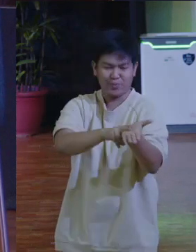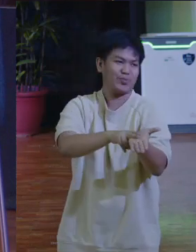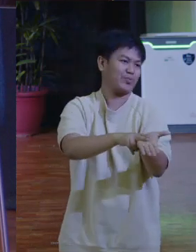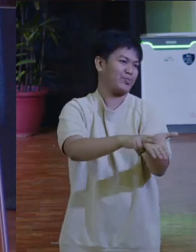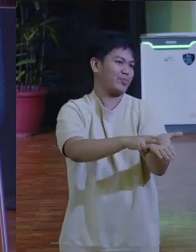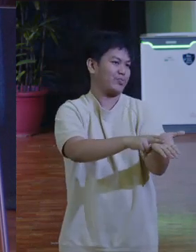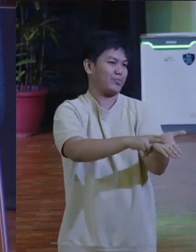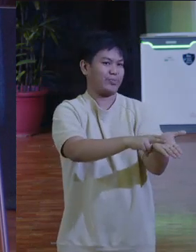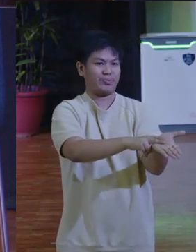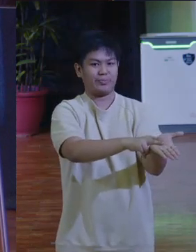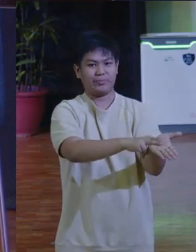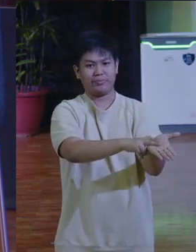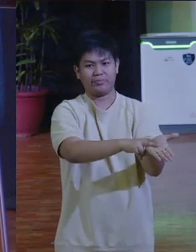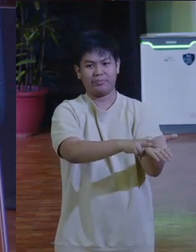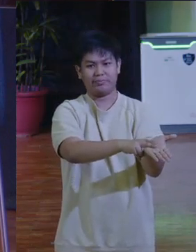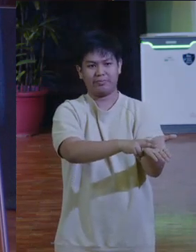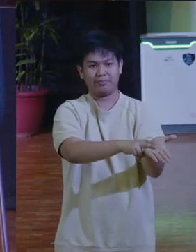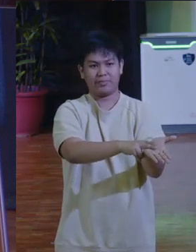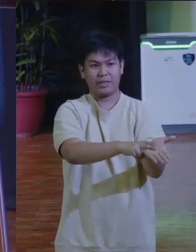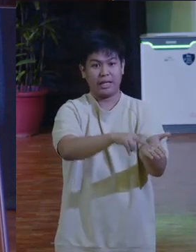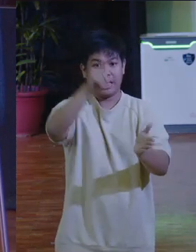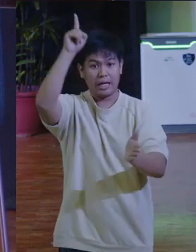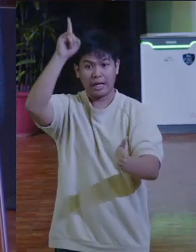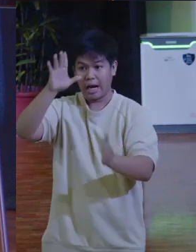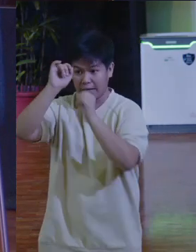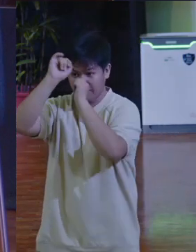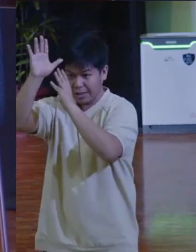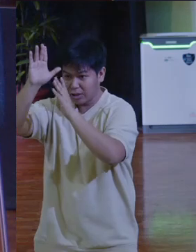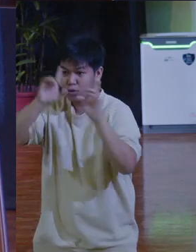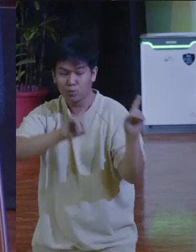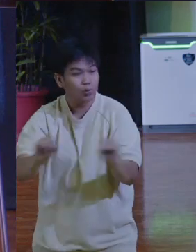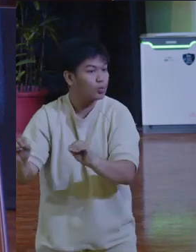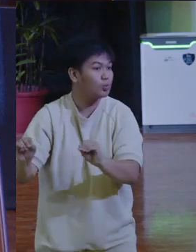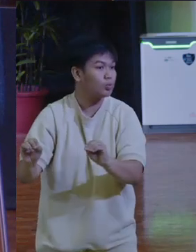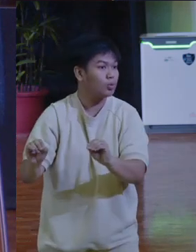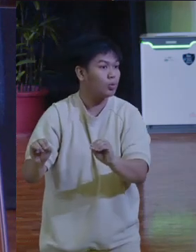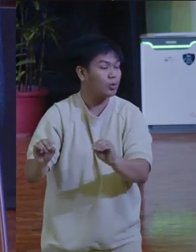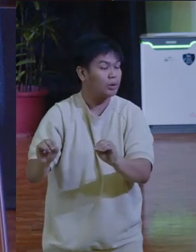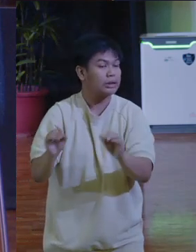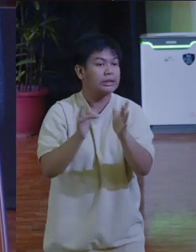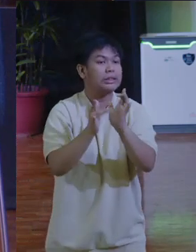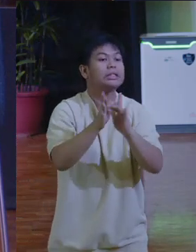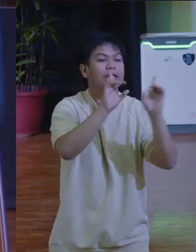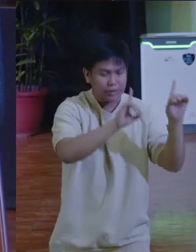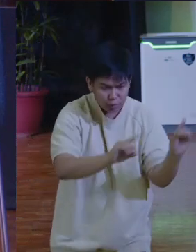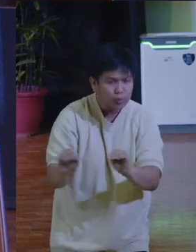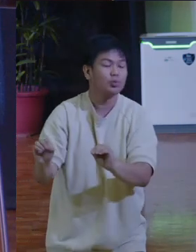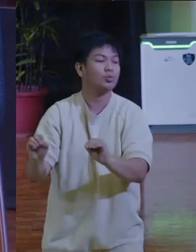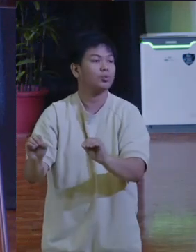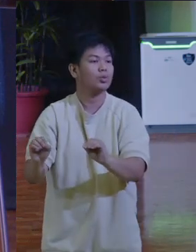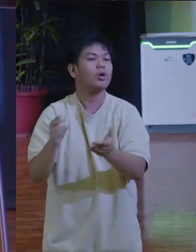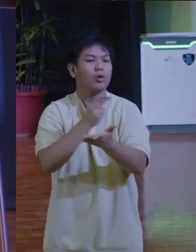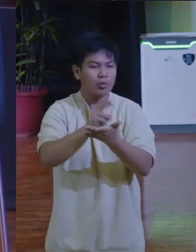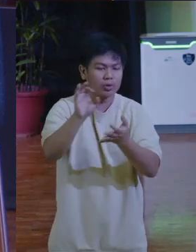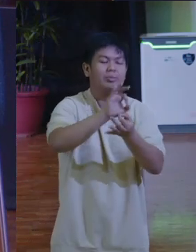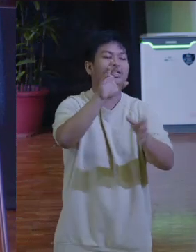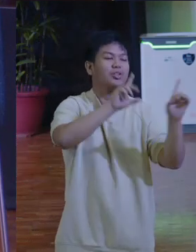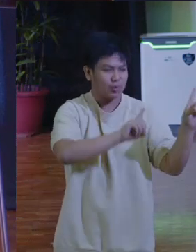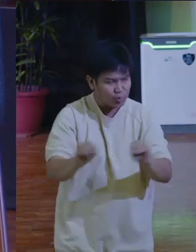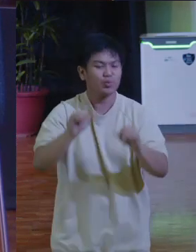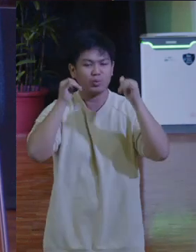puso. Gawa ng Ama, gawa ng Anak, gawa ng Espiritu